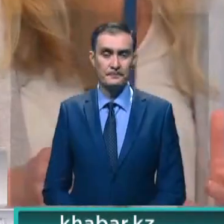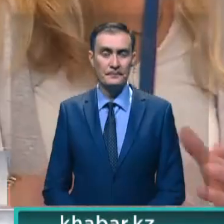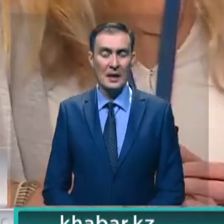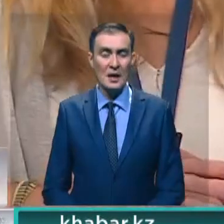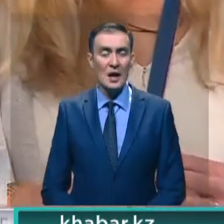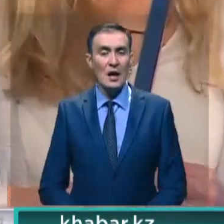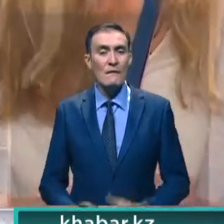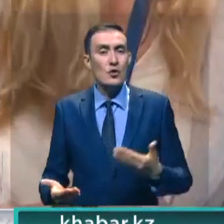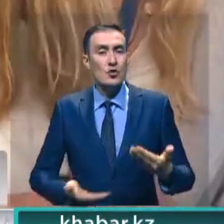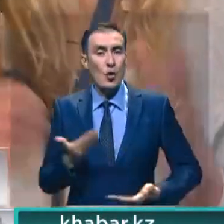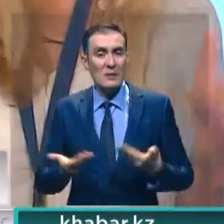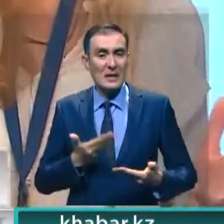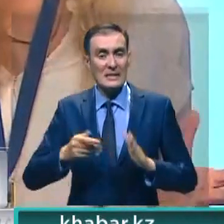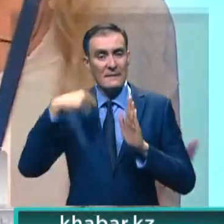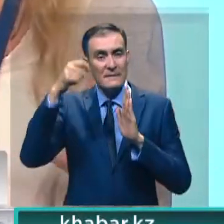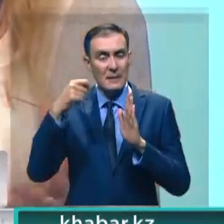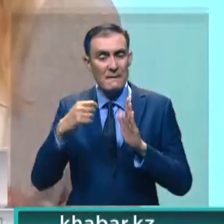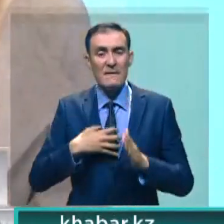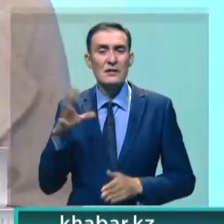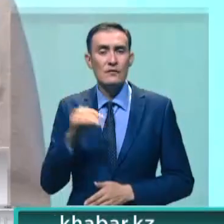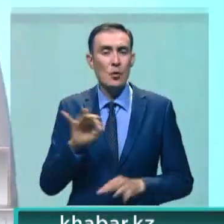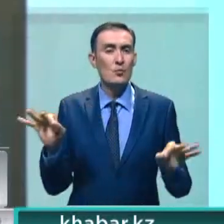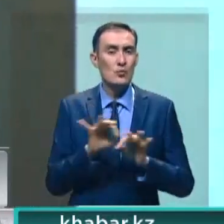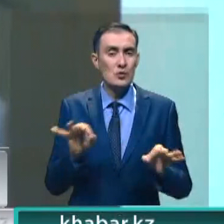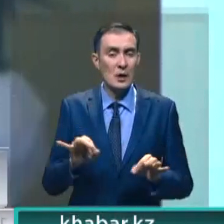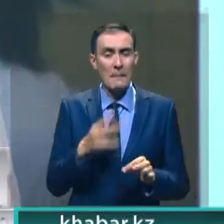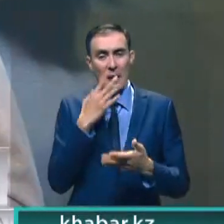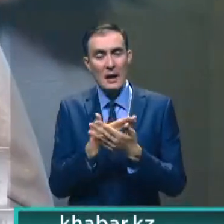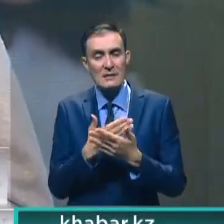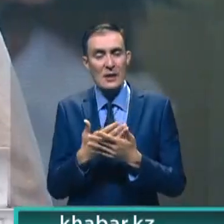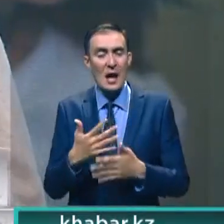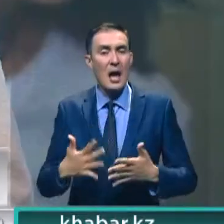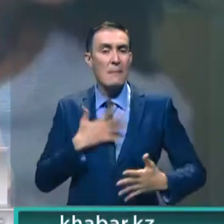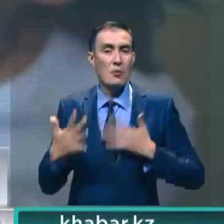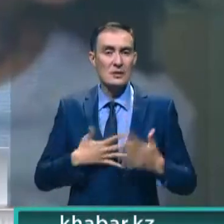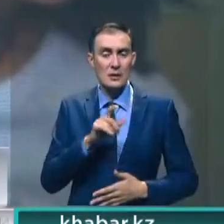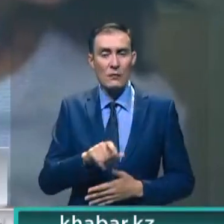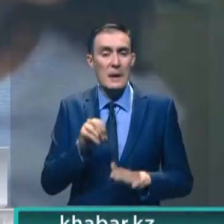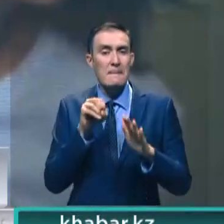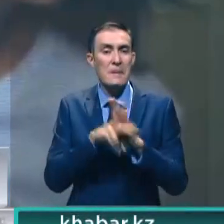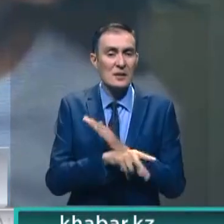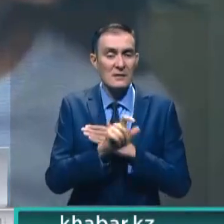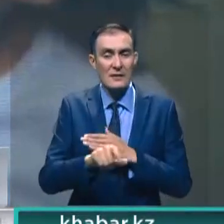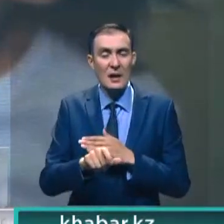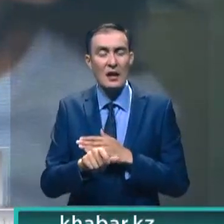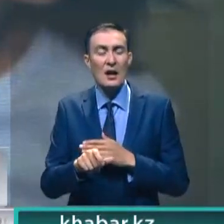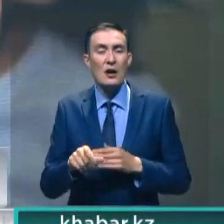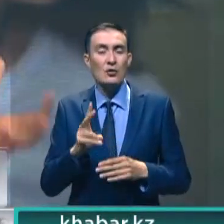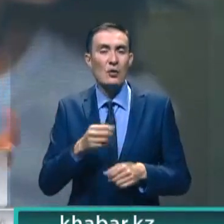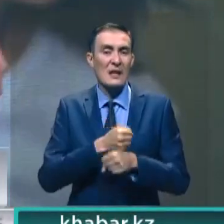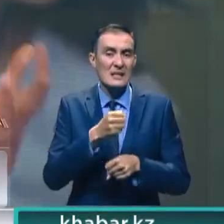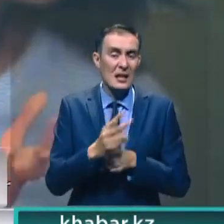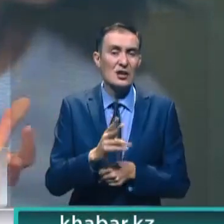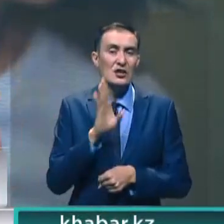В документалистике важно все. К примеру, музыка. Она без слов раскрывает истинные эмоции моих героев. Беженцев, жертв насилия, афганских